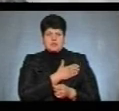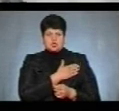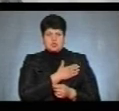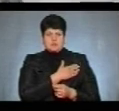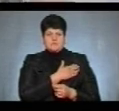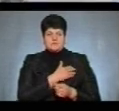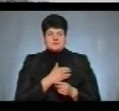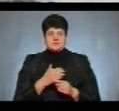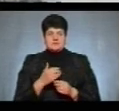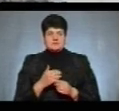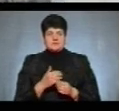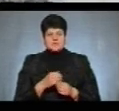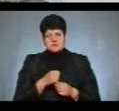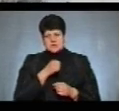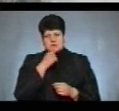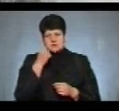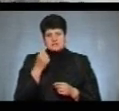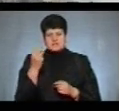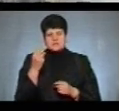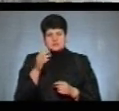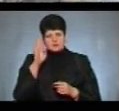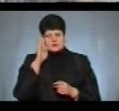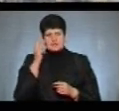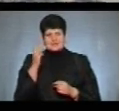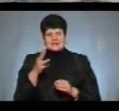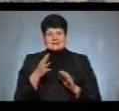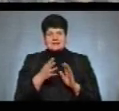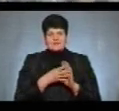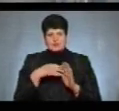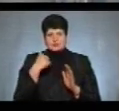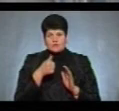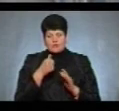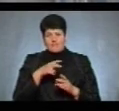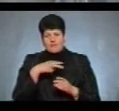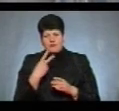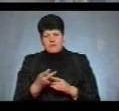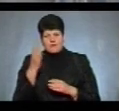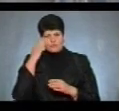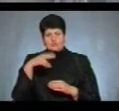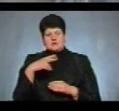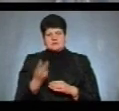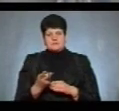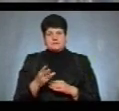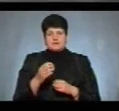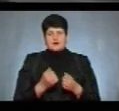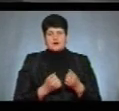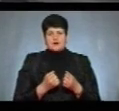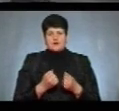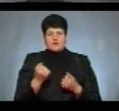тролейбуса зацепився, старший чоловік з 39-го року і впав головою назад. Водій тікала вліво, бачите, і